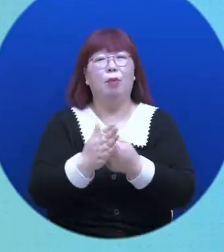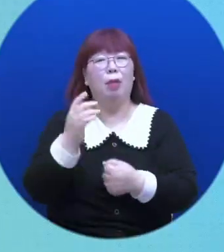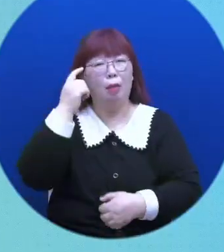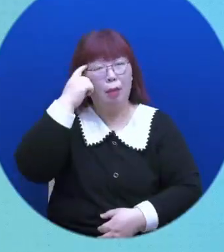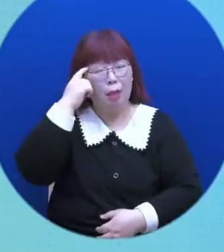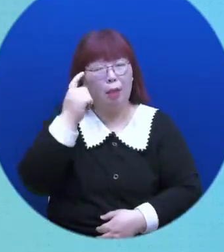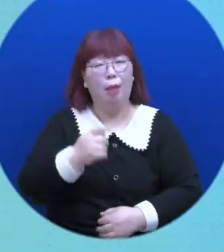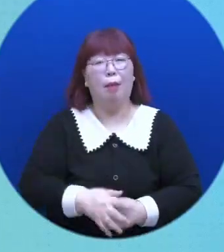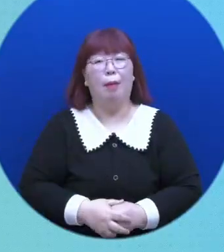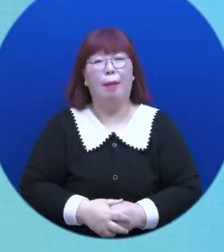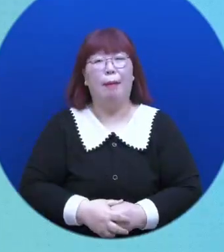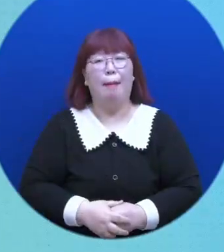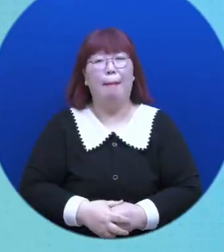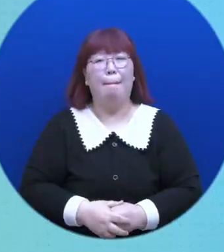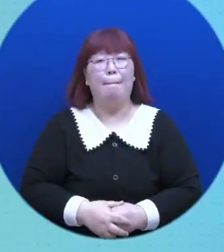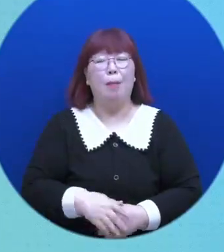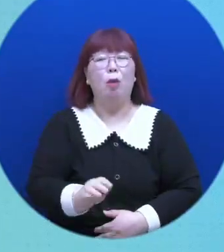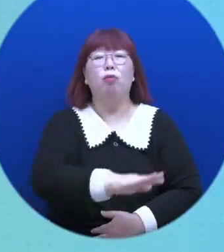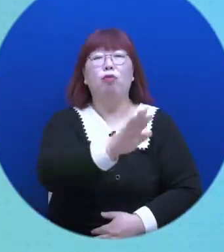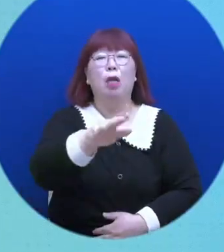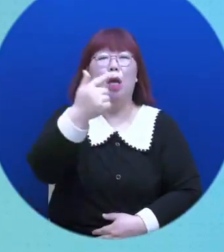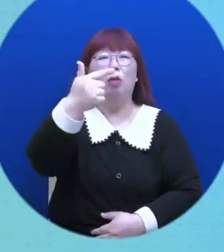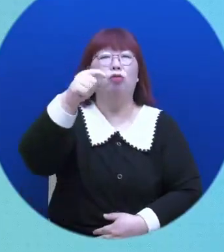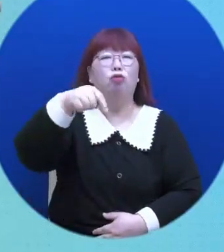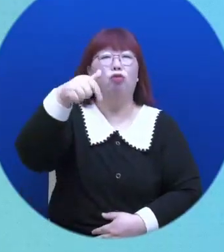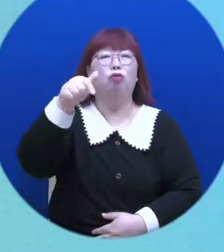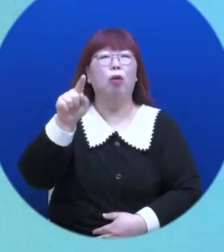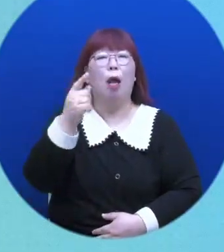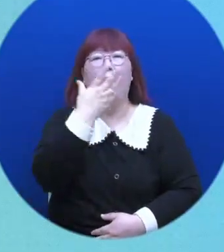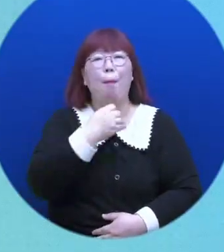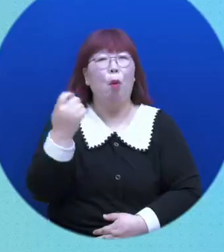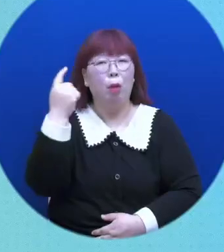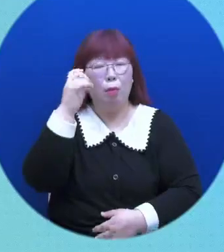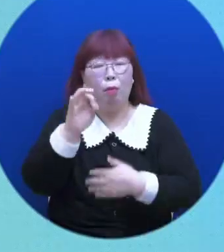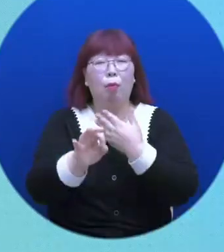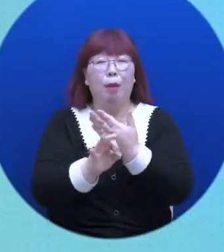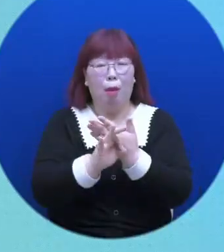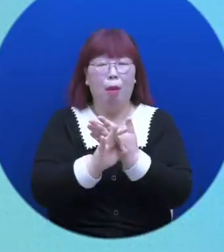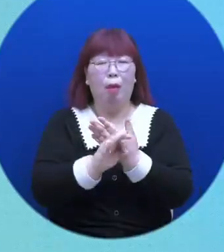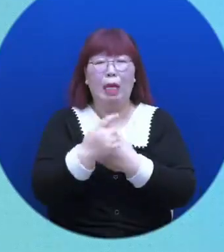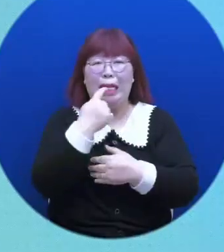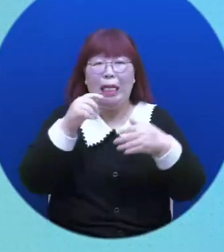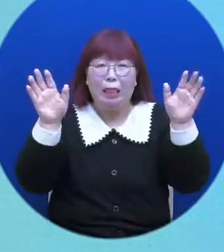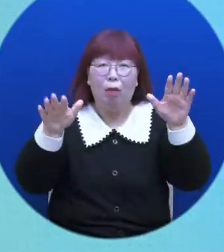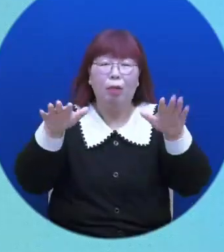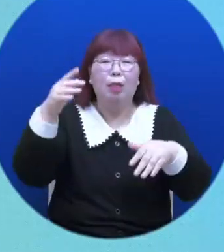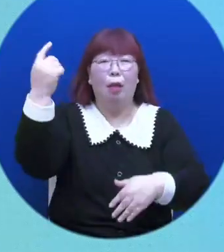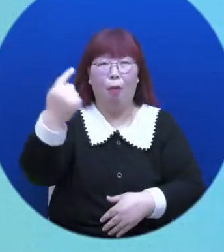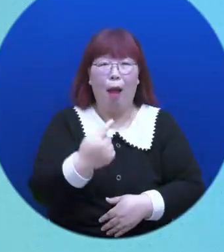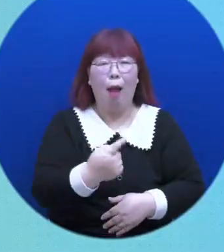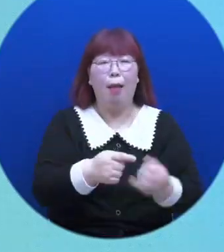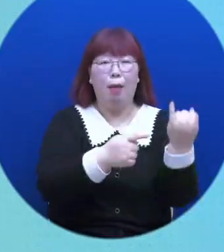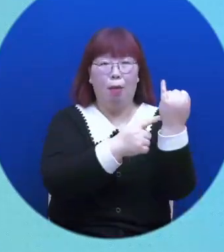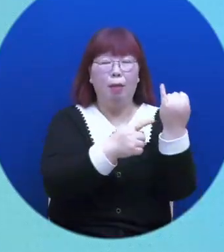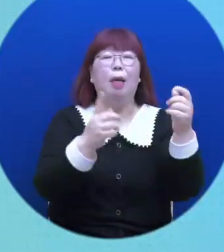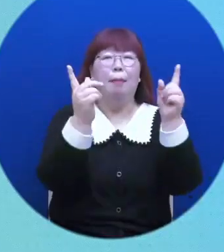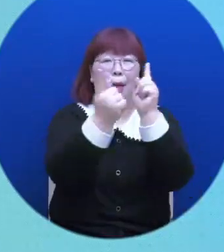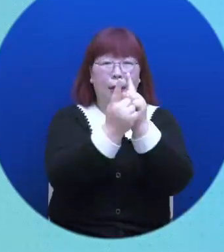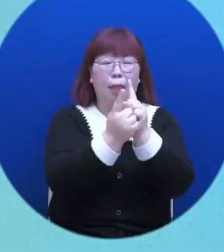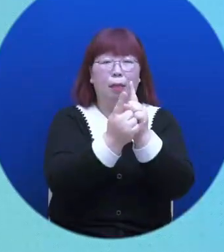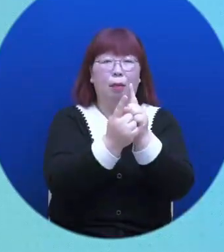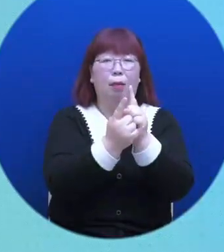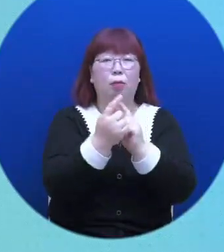왜? 우리가 누가복음 1장에 보면 가브리엘 천사가 마리아에게 갑니다. 그리고 두